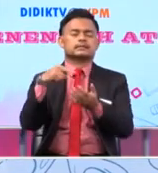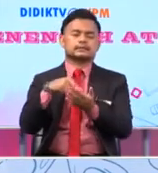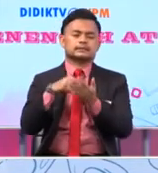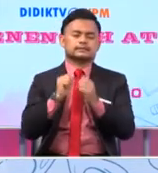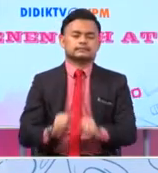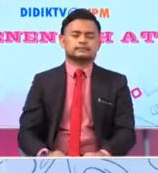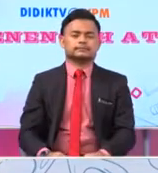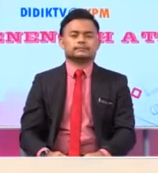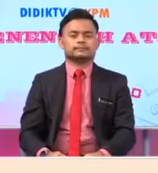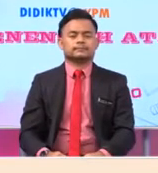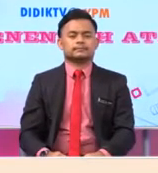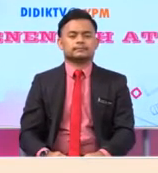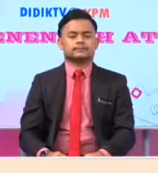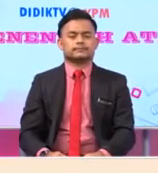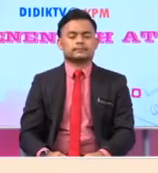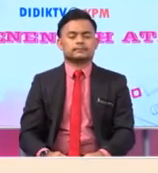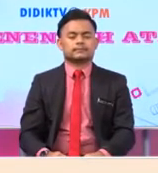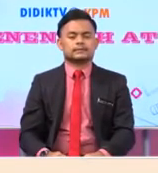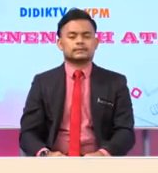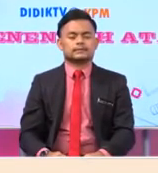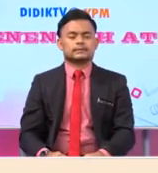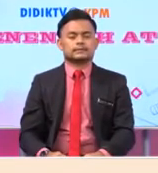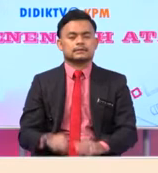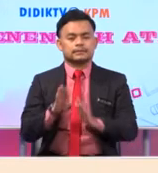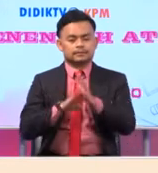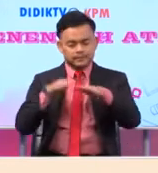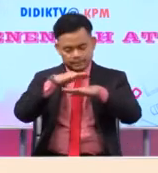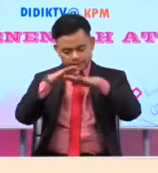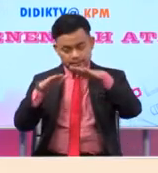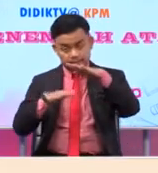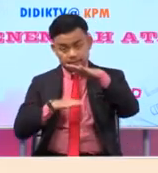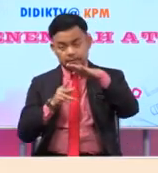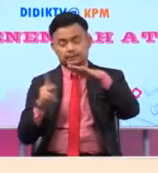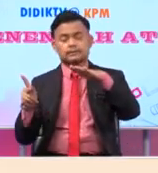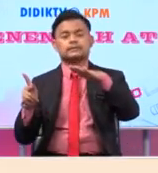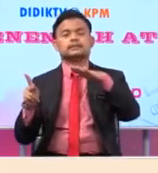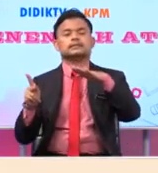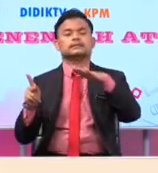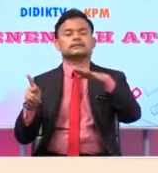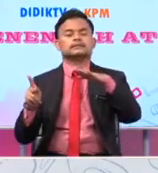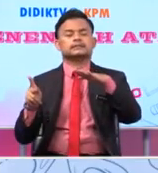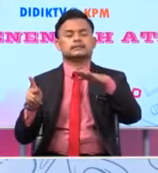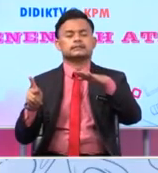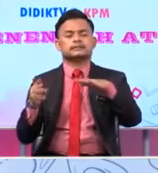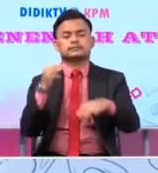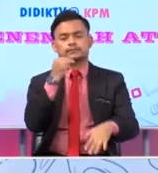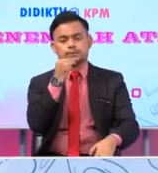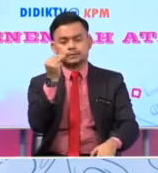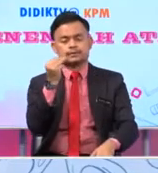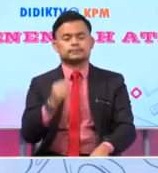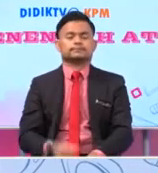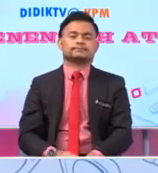emosi moral dan perlakuan molen jikalau merah-merah Maaf Kagak nyambung kalau Mira yang pertama sekali